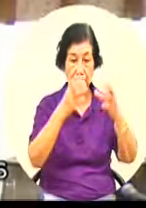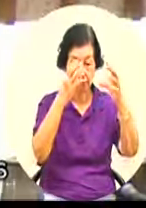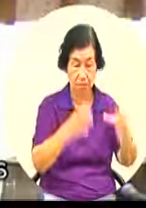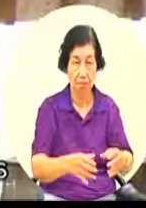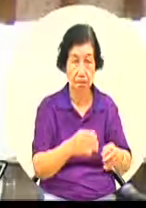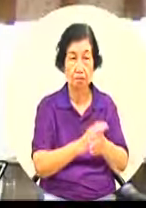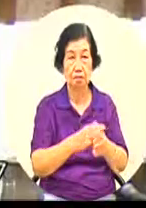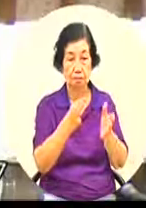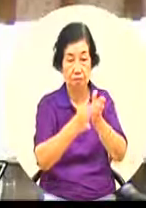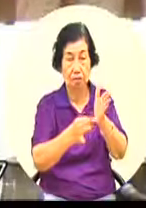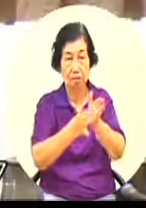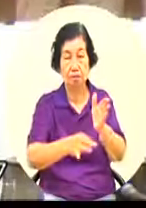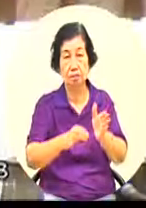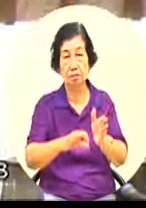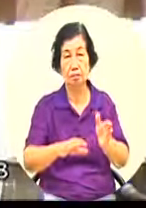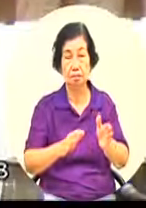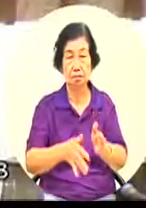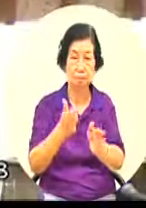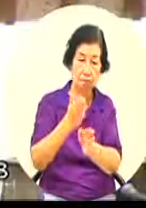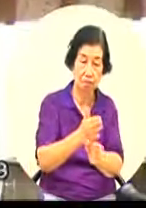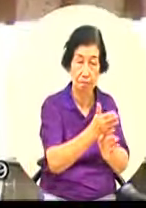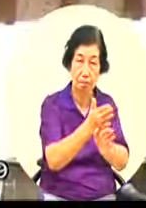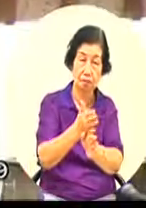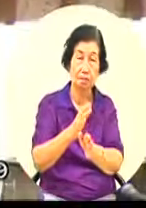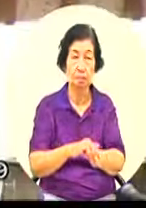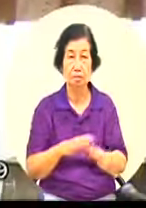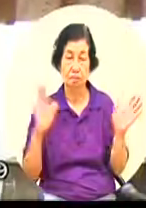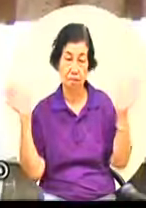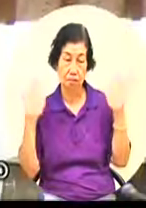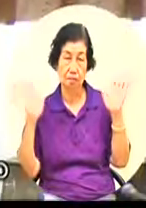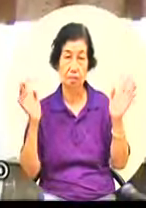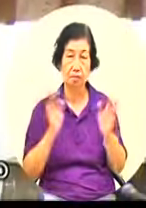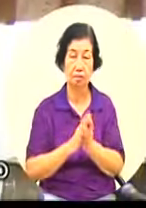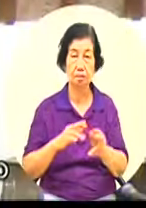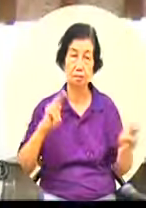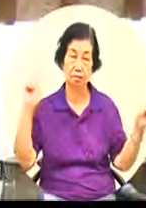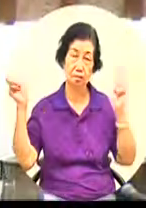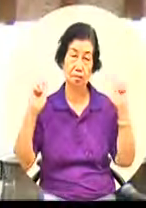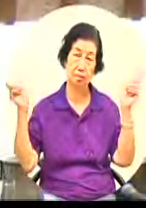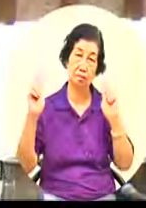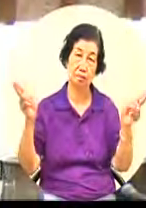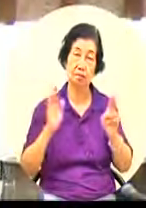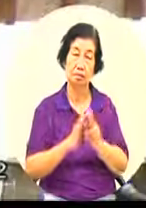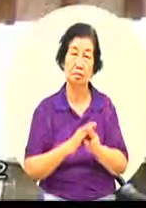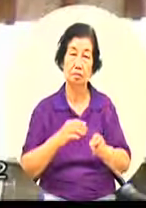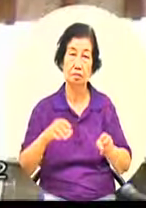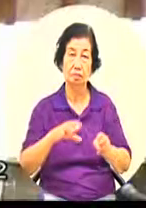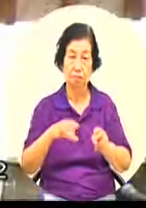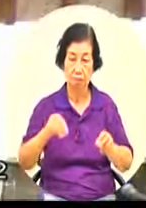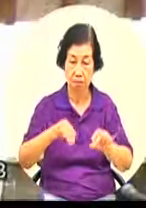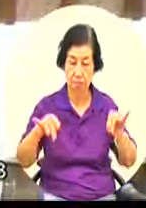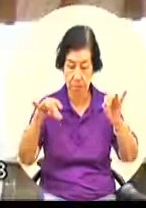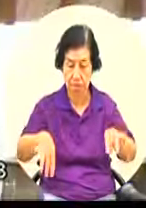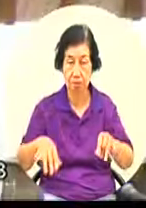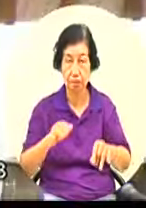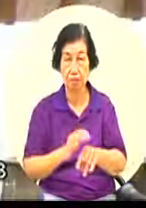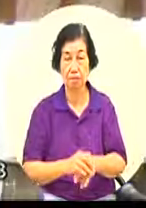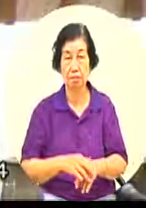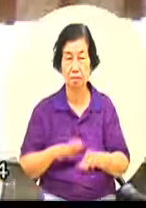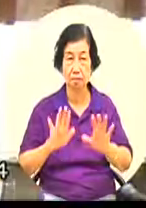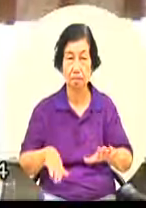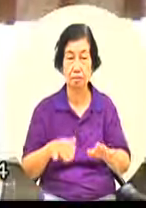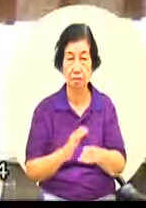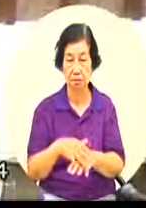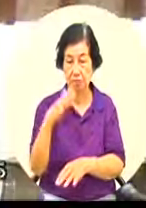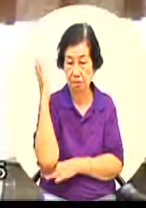的溜冰场以及儿童游戏区，但是因为今天市政府呢要把它做地上权标售出去，